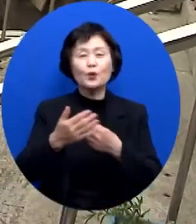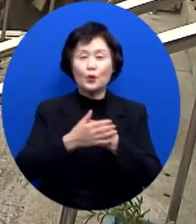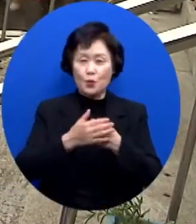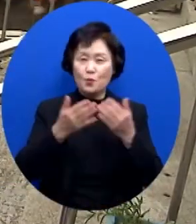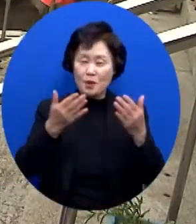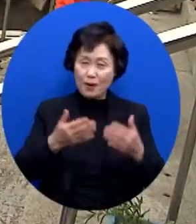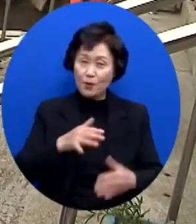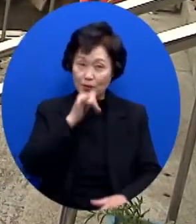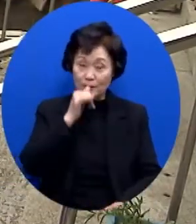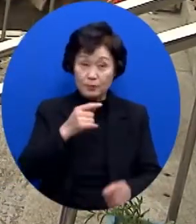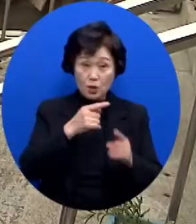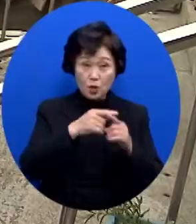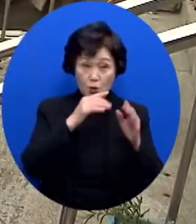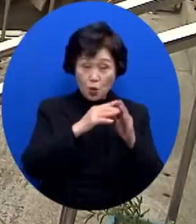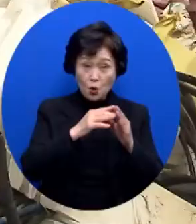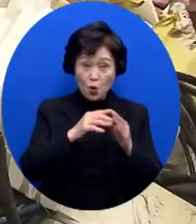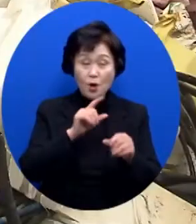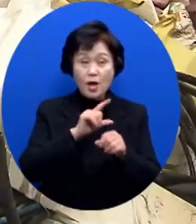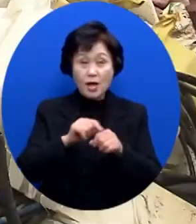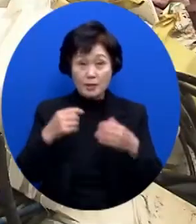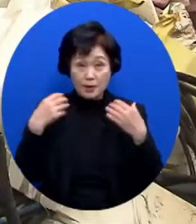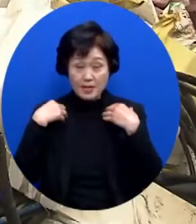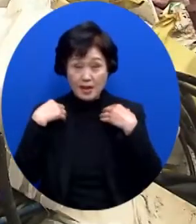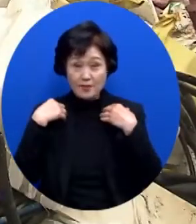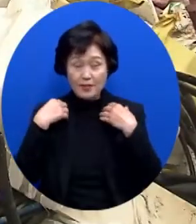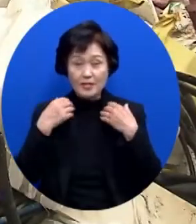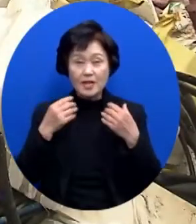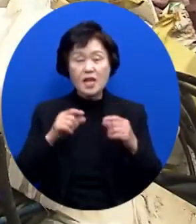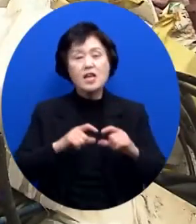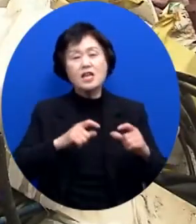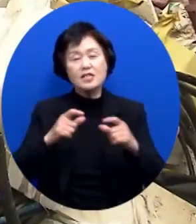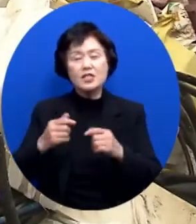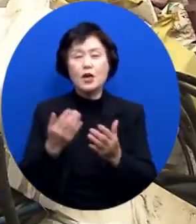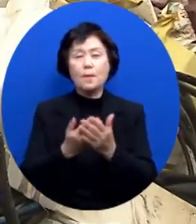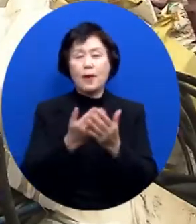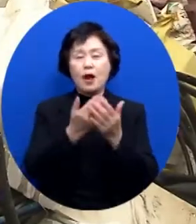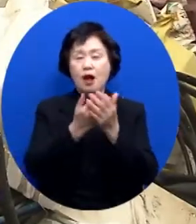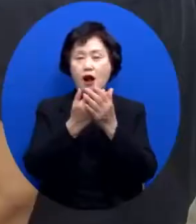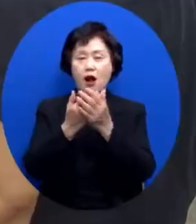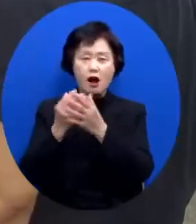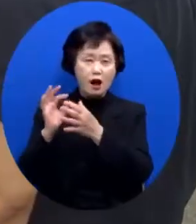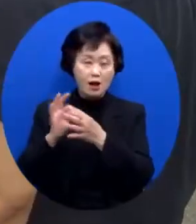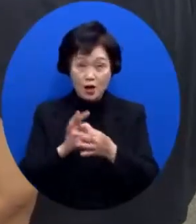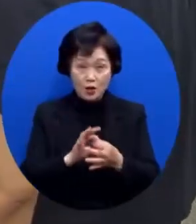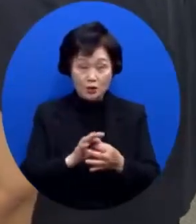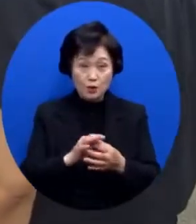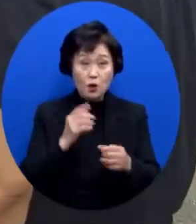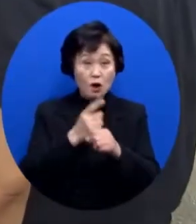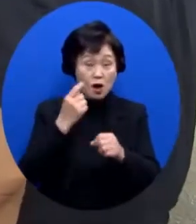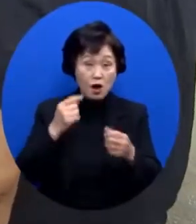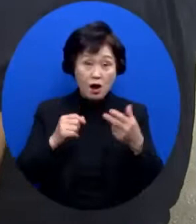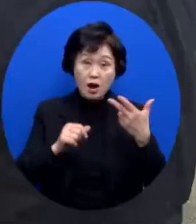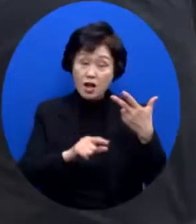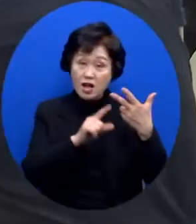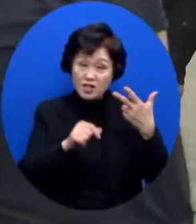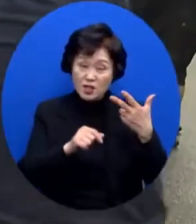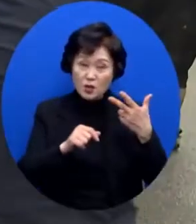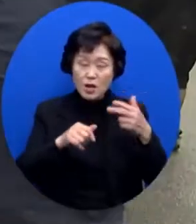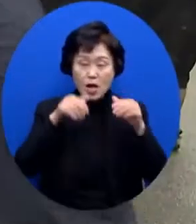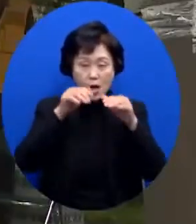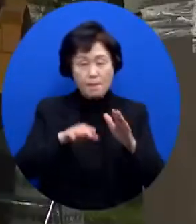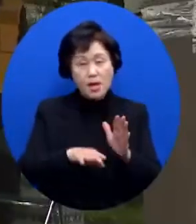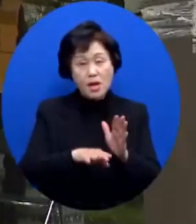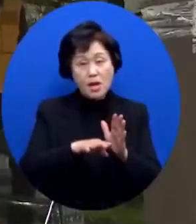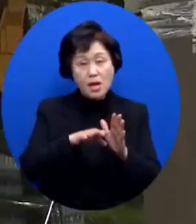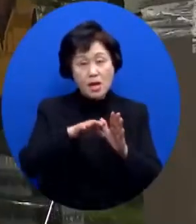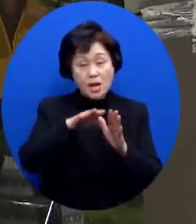교회와 지자체의 연대는 지역사회 활성화로도 이어졌습니다. 작년 7월 발생한 익산시 침수 피해.